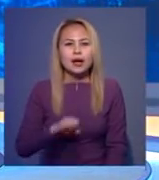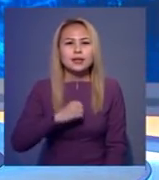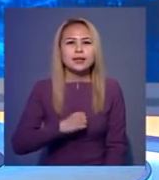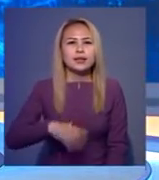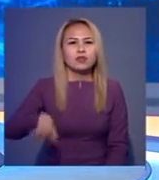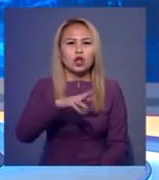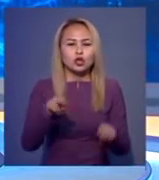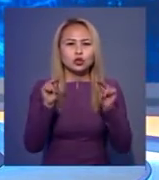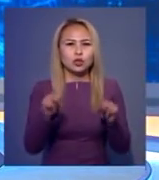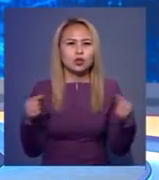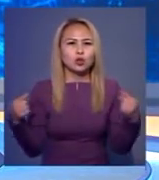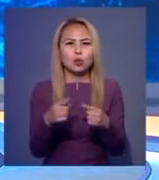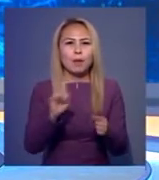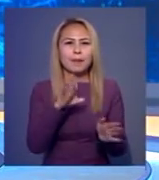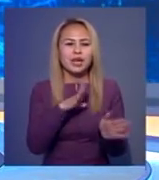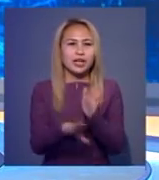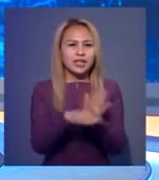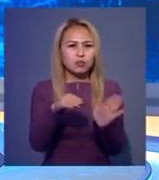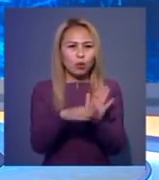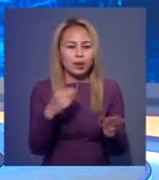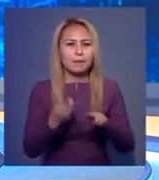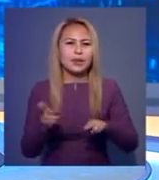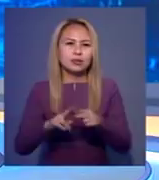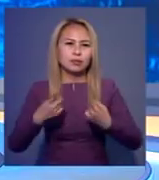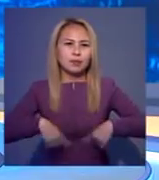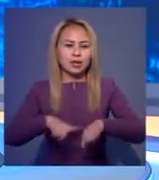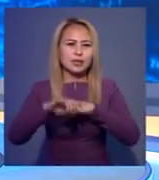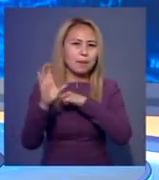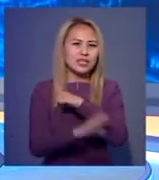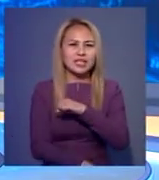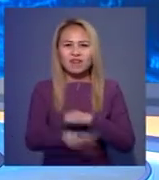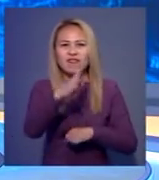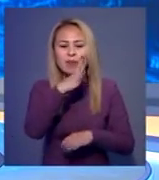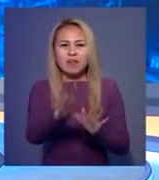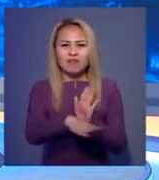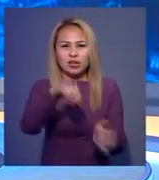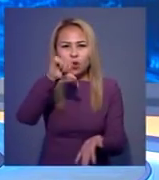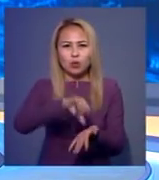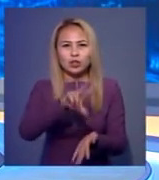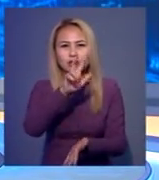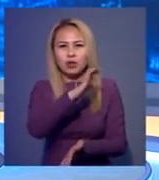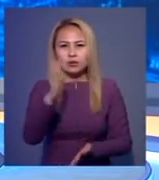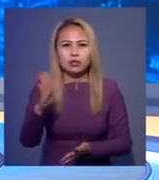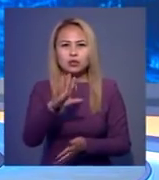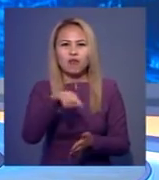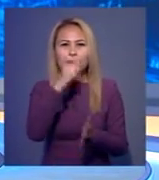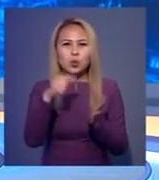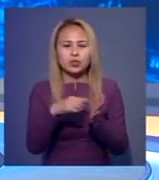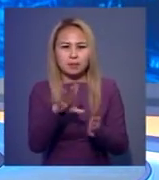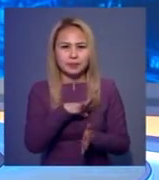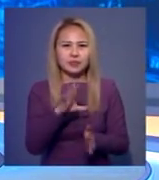Заңгерлер әділ сайлау үшін республикалық қоғамдық бірлестігіне тек соңғы күндердің өзінде сайлауға қатысты 300-ден аса сұрақ